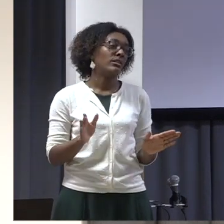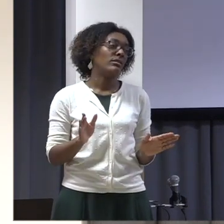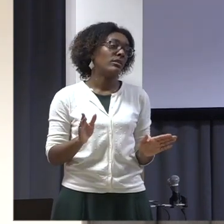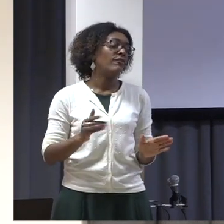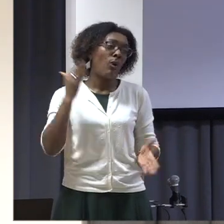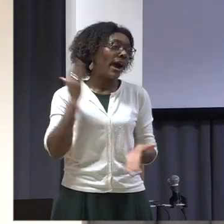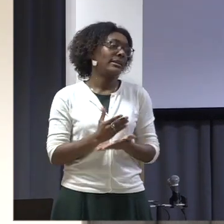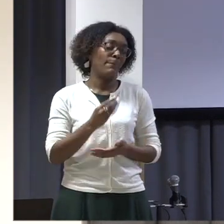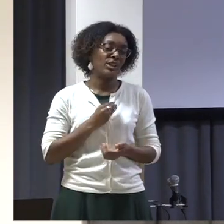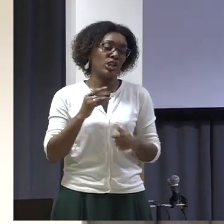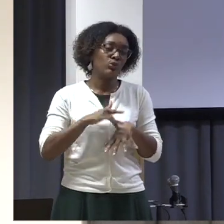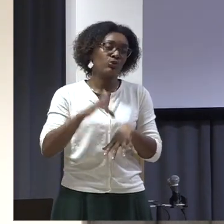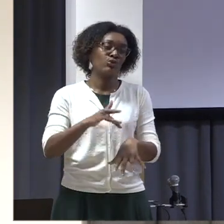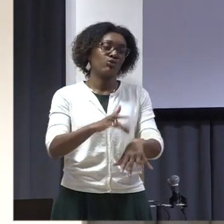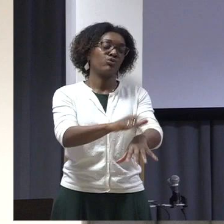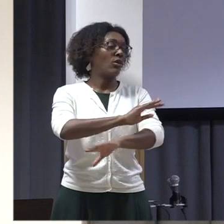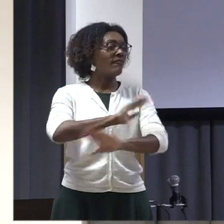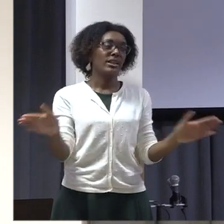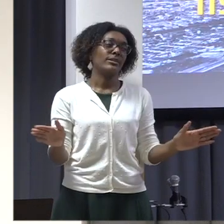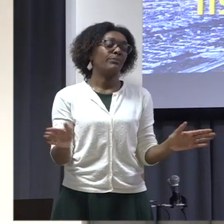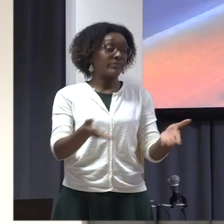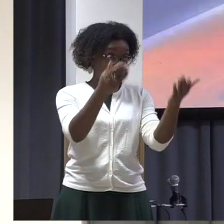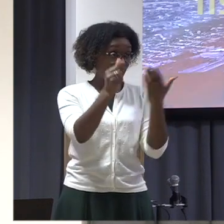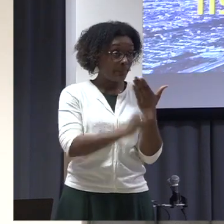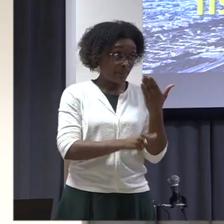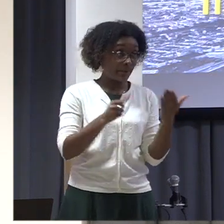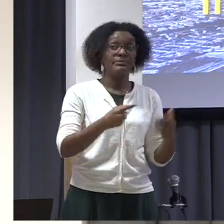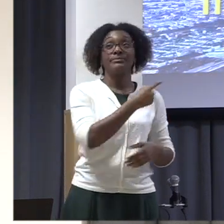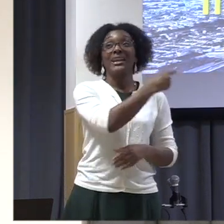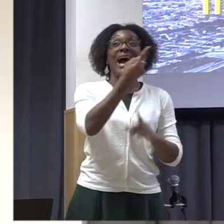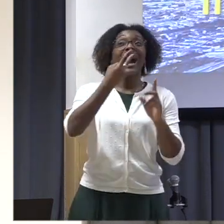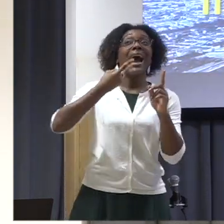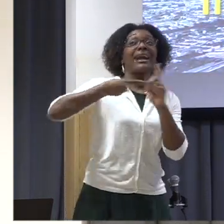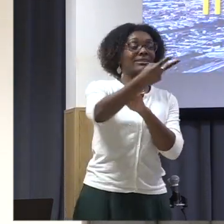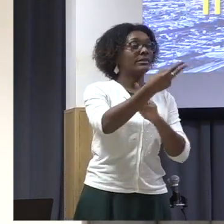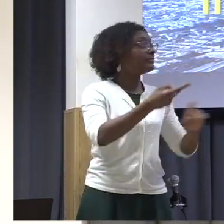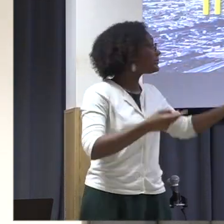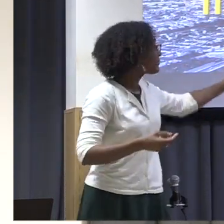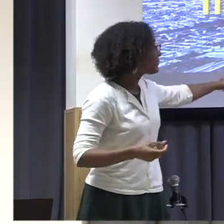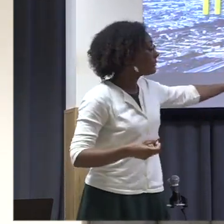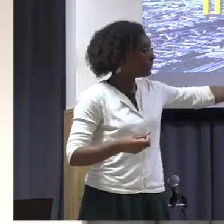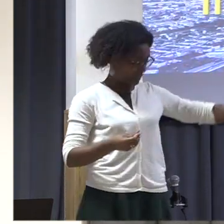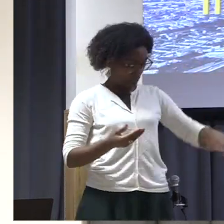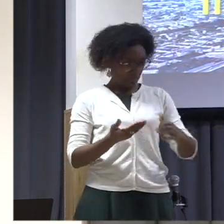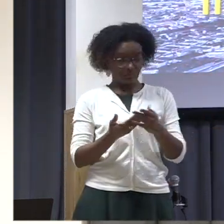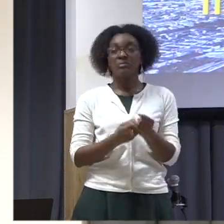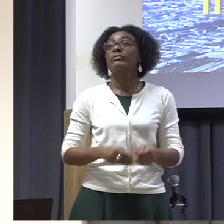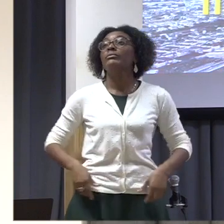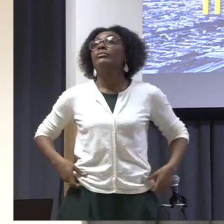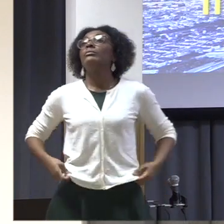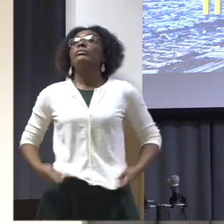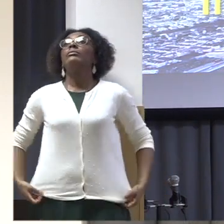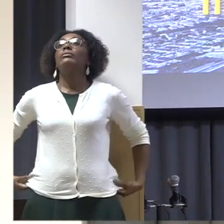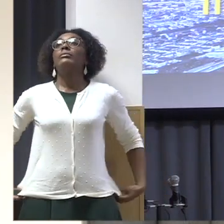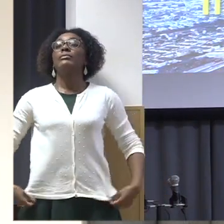même endroit amène et donc prenez votre bible dans le livre des actes actes des apôtres nous allons lire à partir